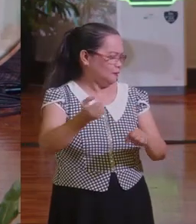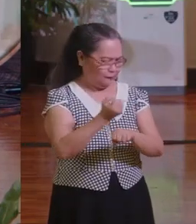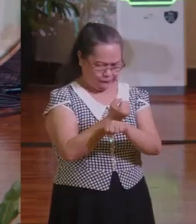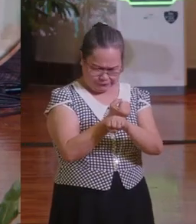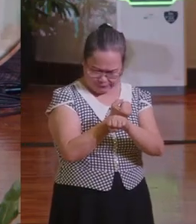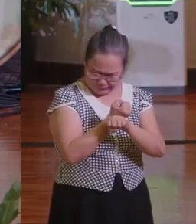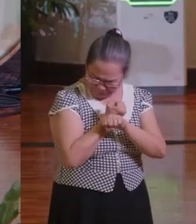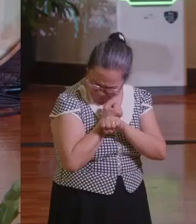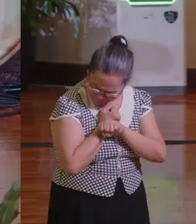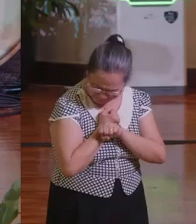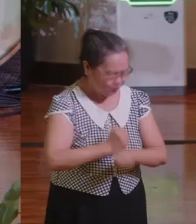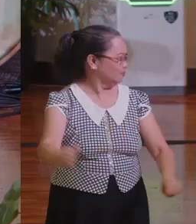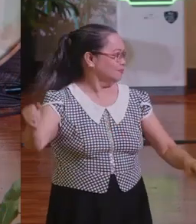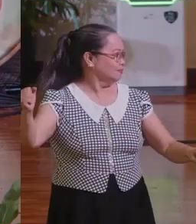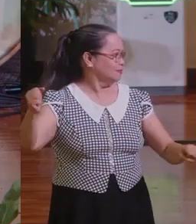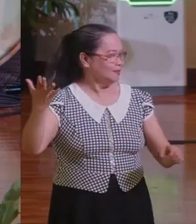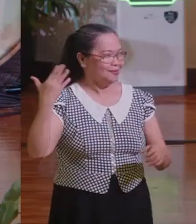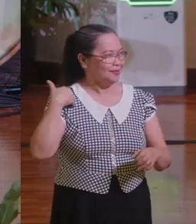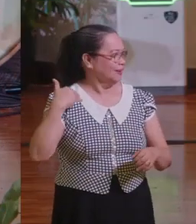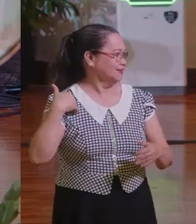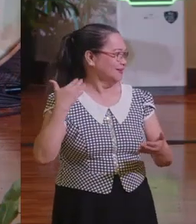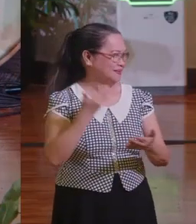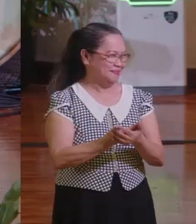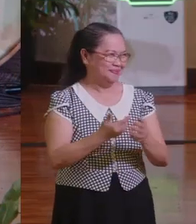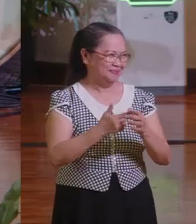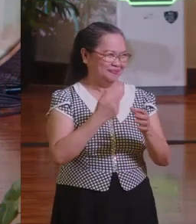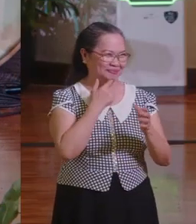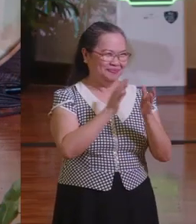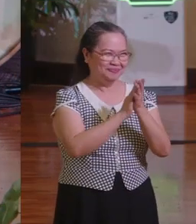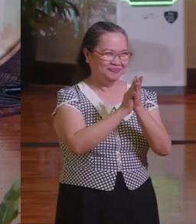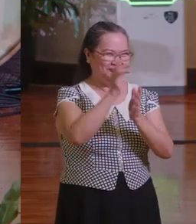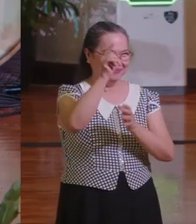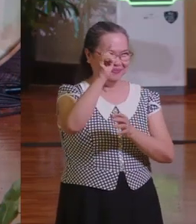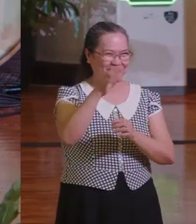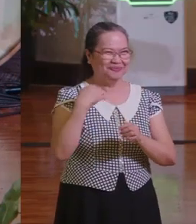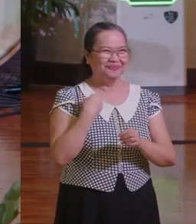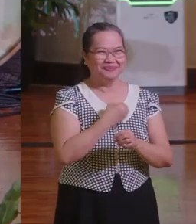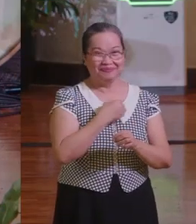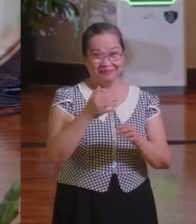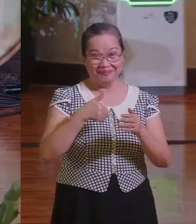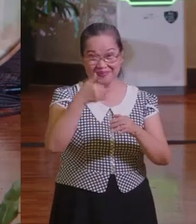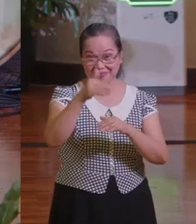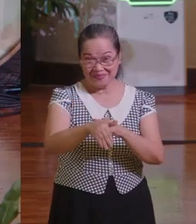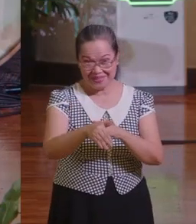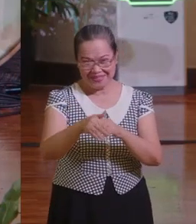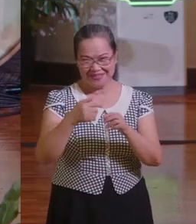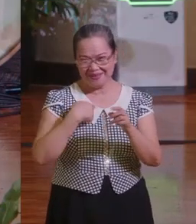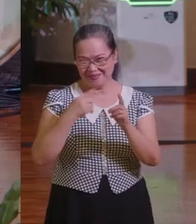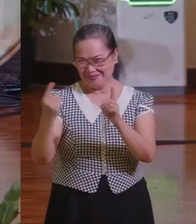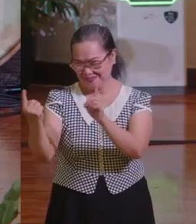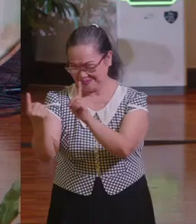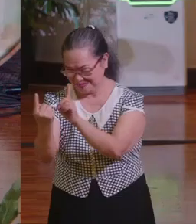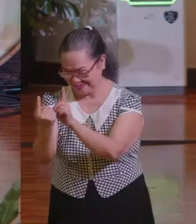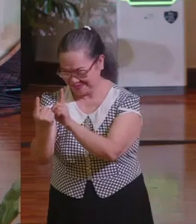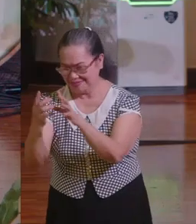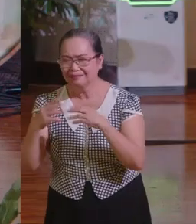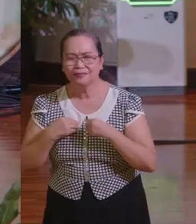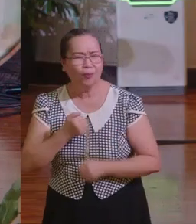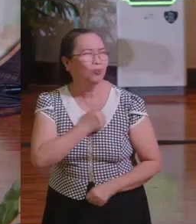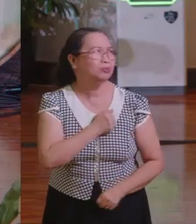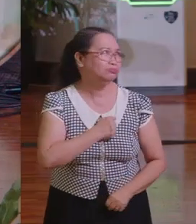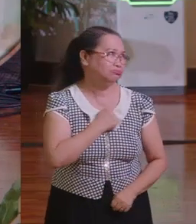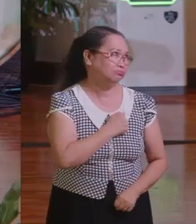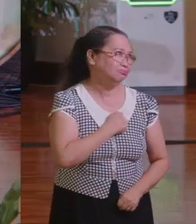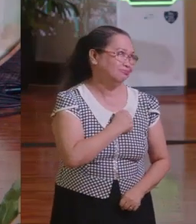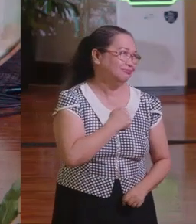Hindi po tayo maabot doon, praise God, no? Dahil minsan, sa first step pa lang, okay na. Tinatanggap na lang kami. Sorry na,